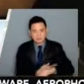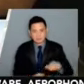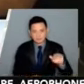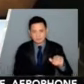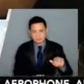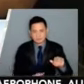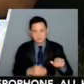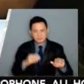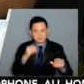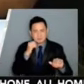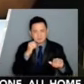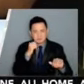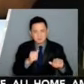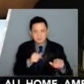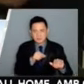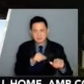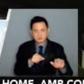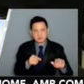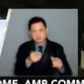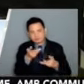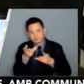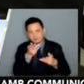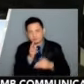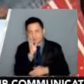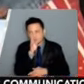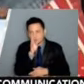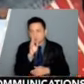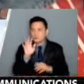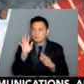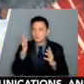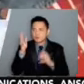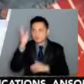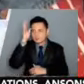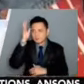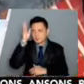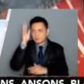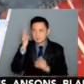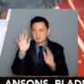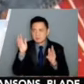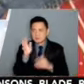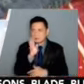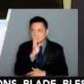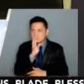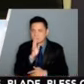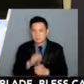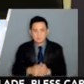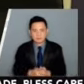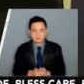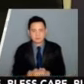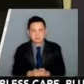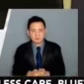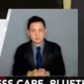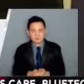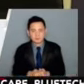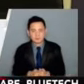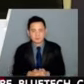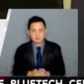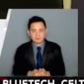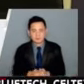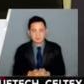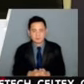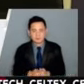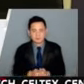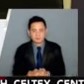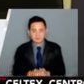ng lalaking kumato at sinabing wala roon ang kanyang tatay. Sunod naman daw hinanap ang nanay. Bumalik siya doon sa pinto, sinabihan niya yung